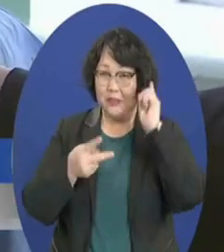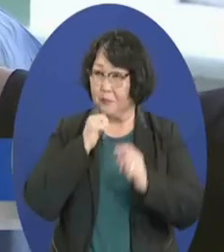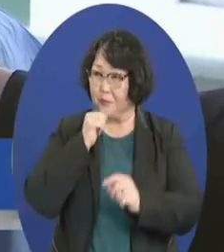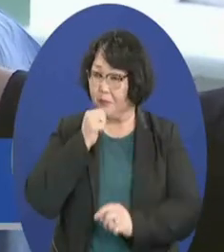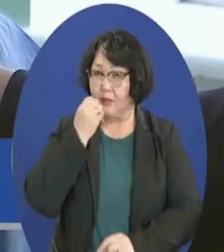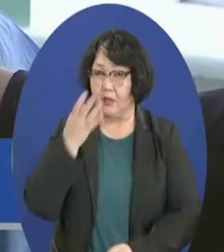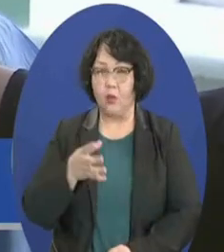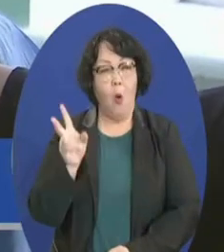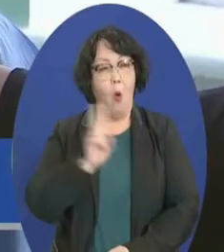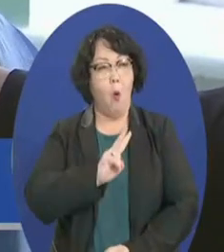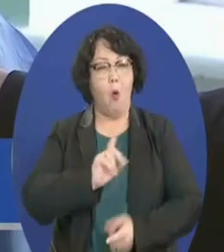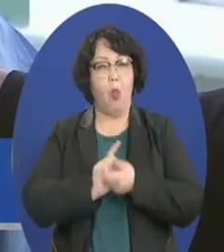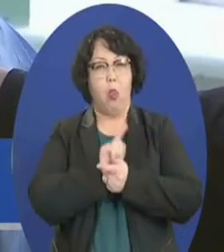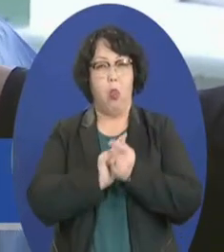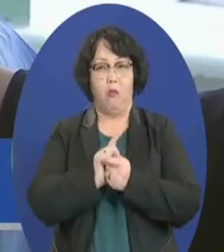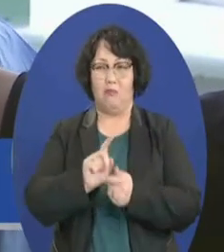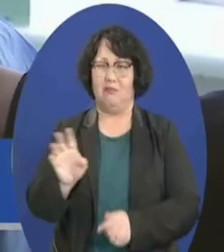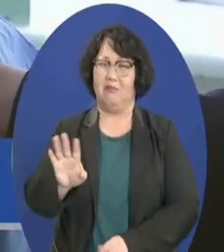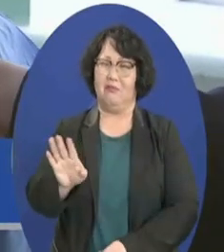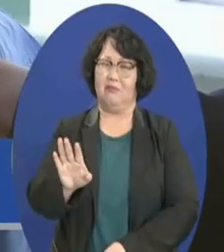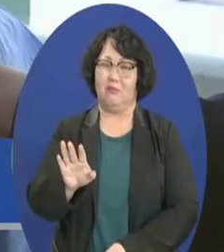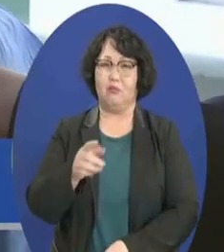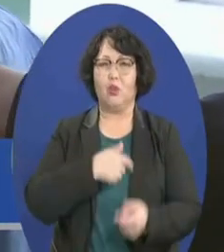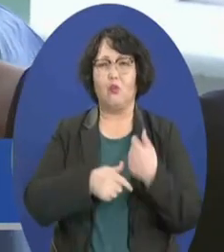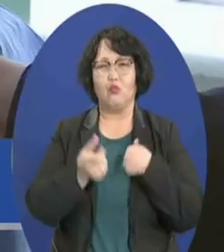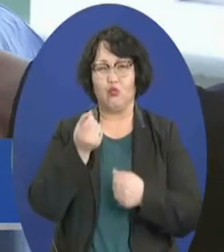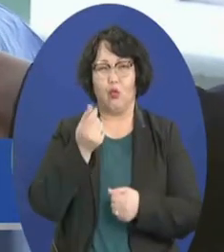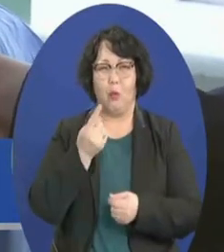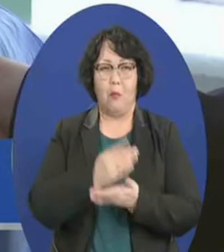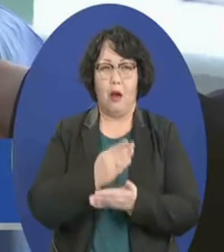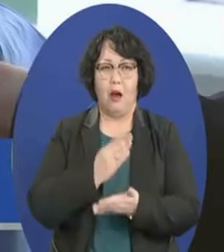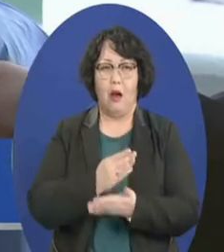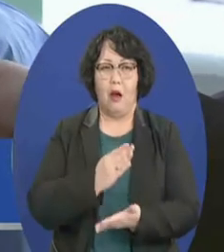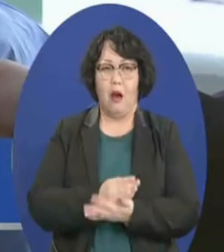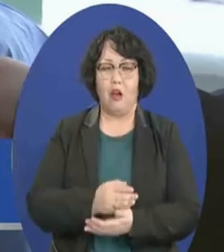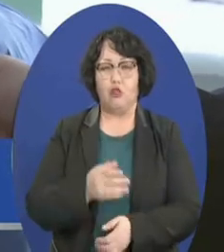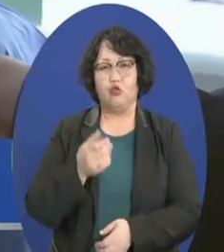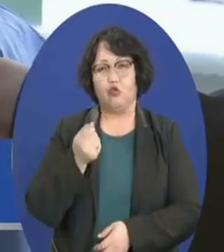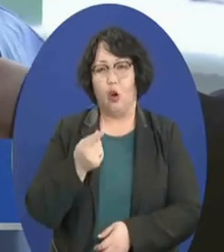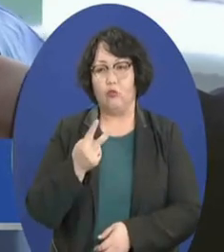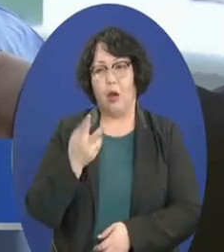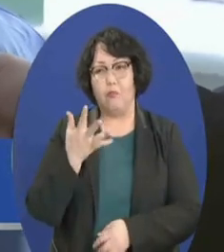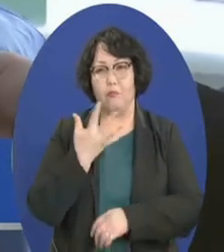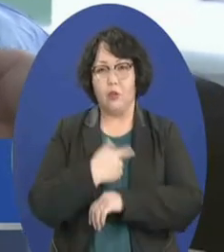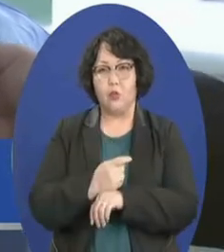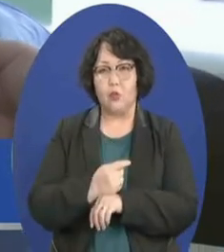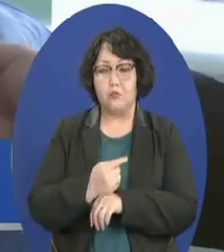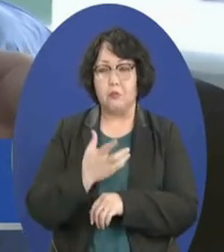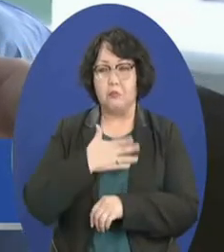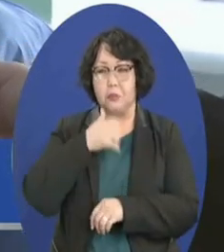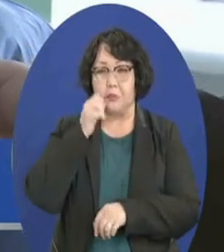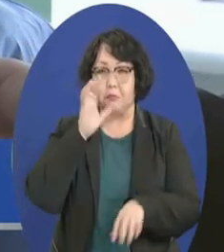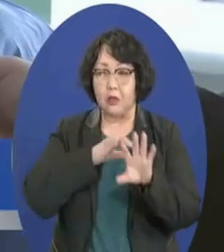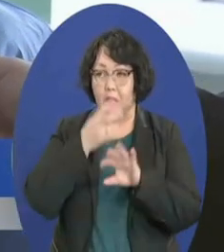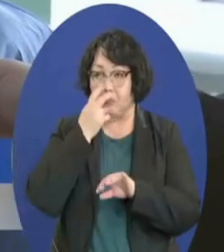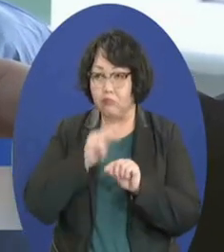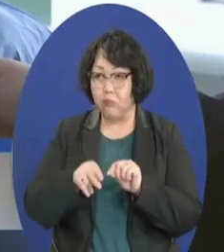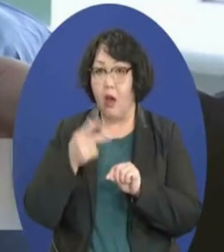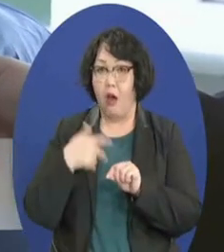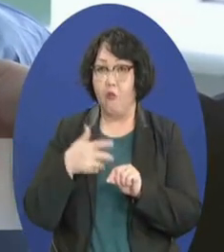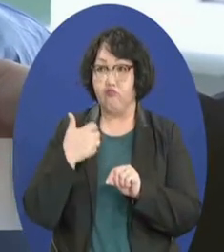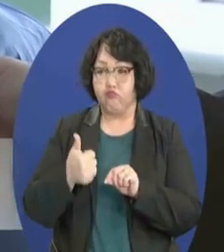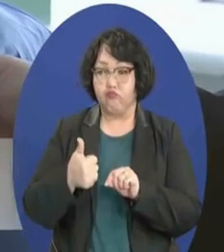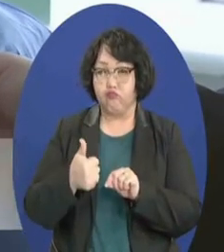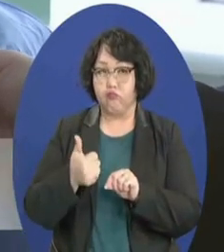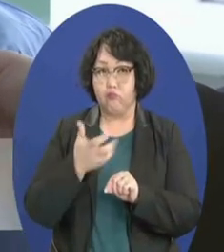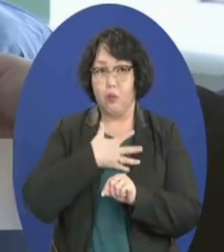вакцинжуулаад тэгээд тэнд 15-аас 20 минут хүлээлгийн байдал юу хүлээгээд ажиглаад тэгээд гаргаж байгаа. Янз бүрийн